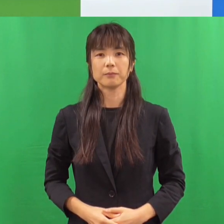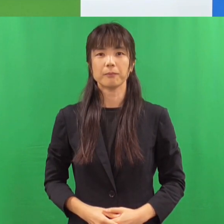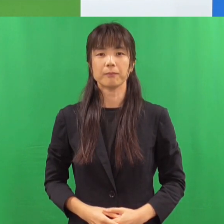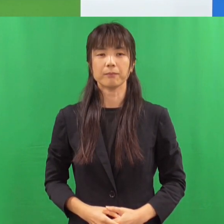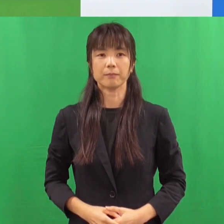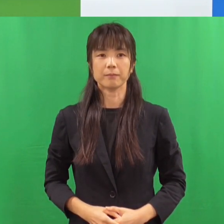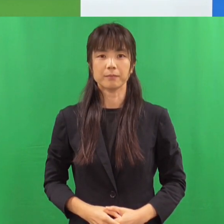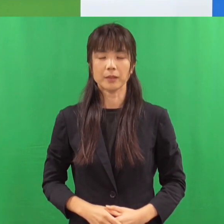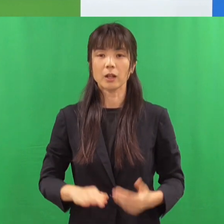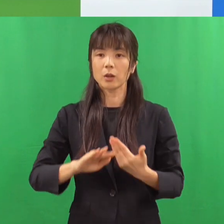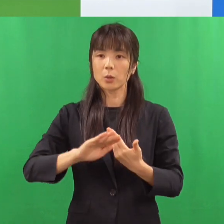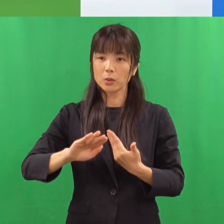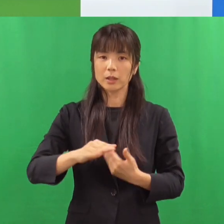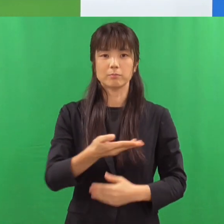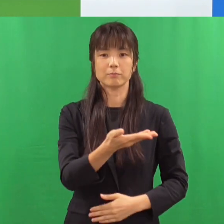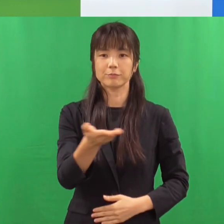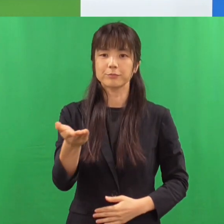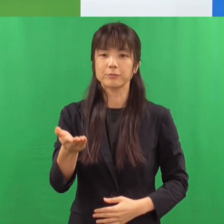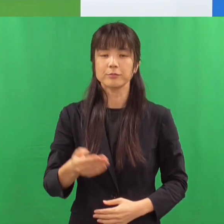この件で他にございますでしょうか。